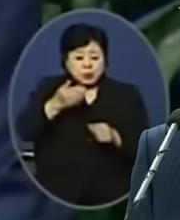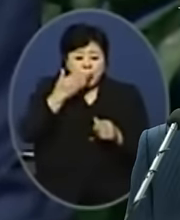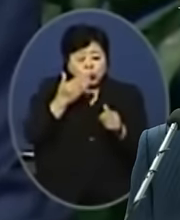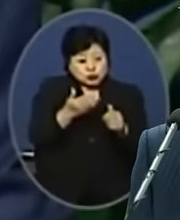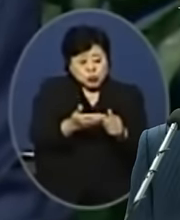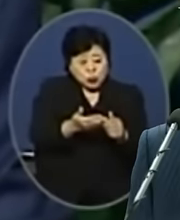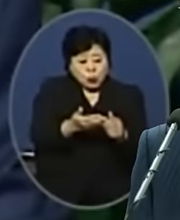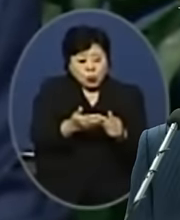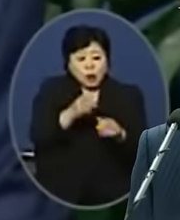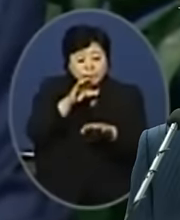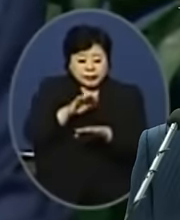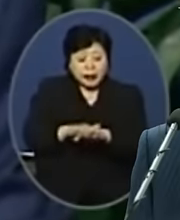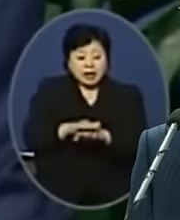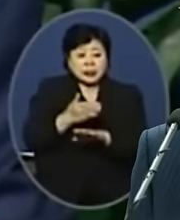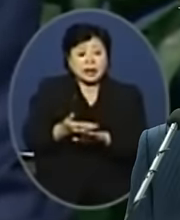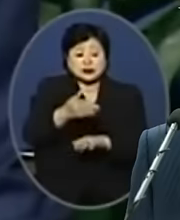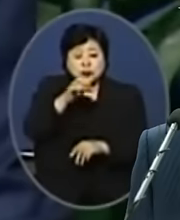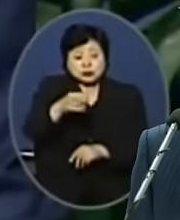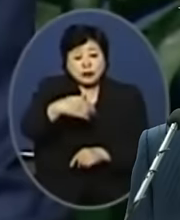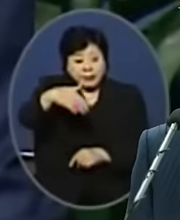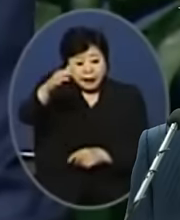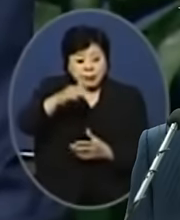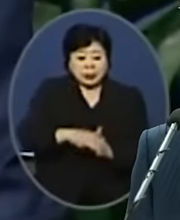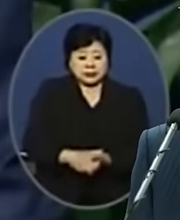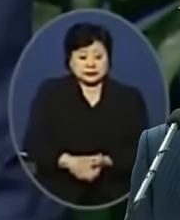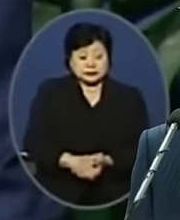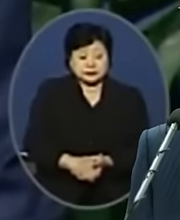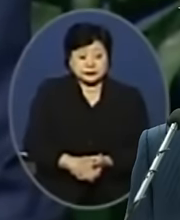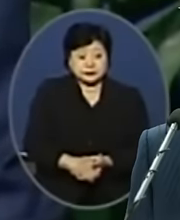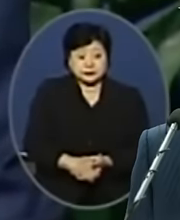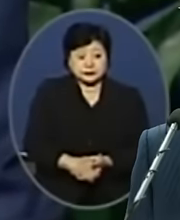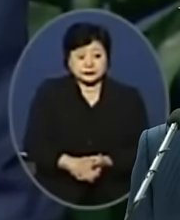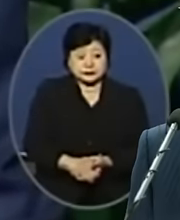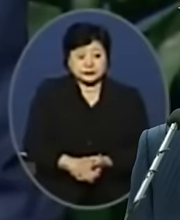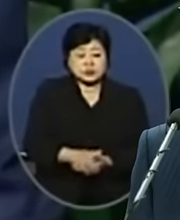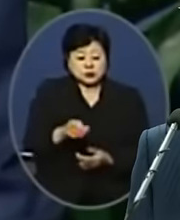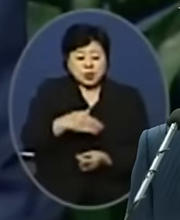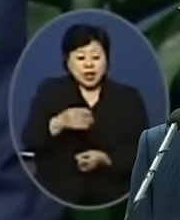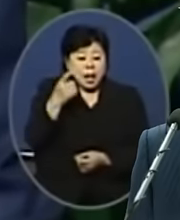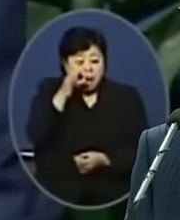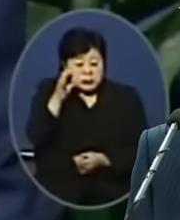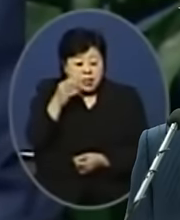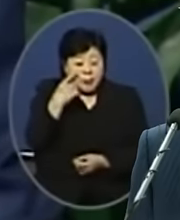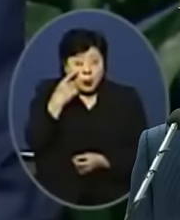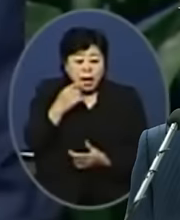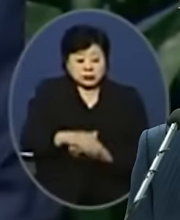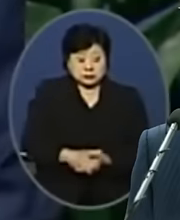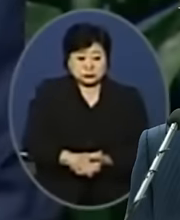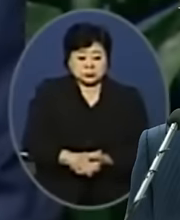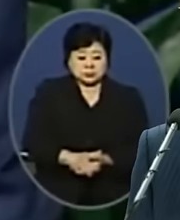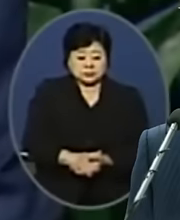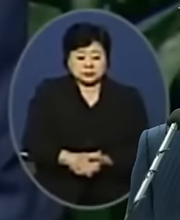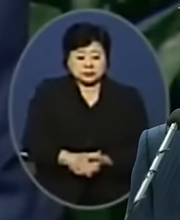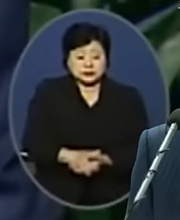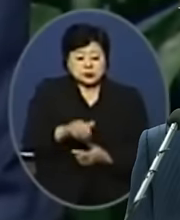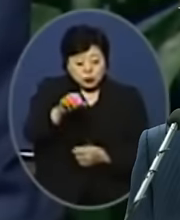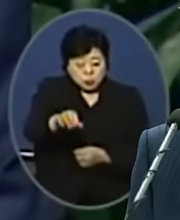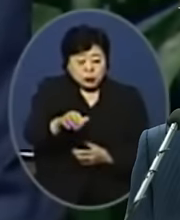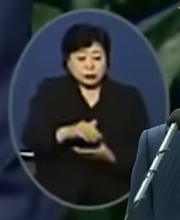먹이다가 다른 데로 갔다. 거리로 찾아가 봐라. 그래서 거리로